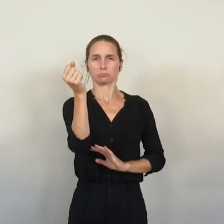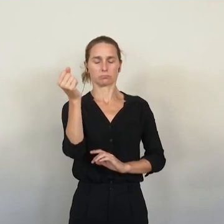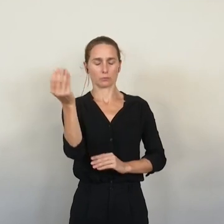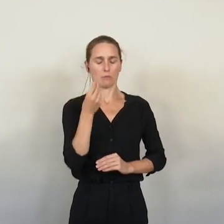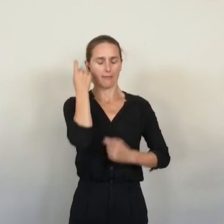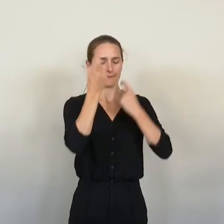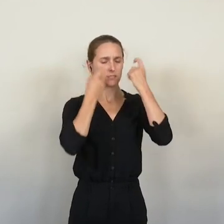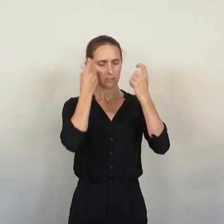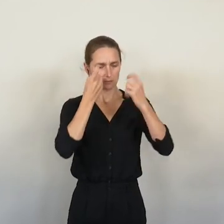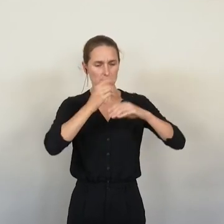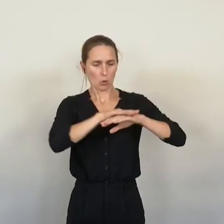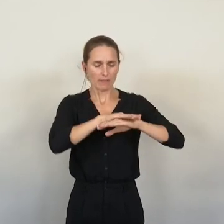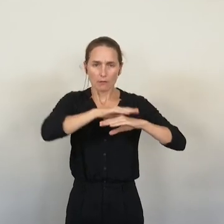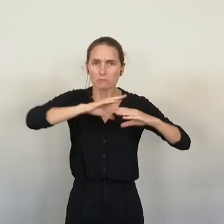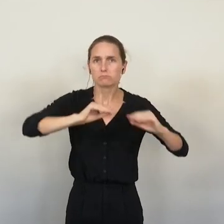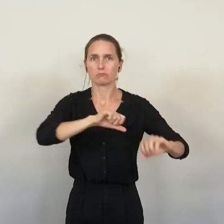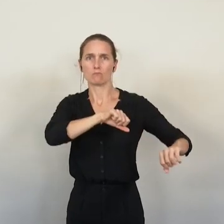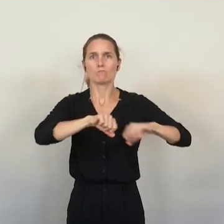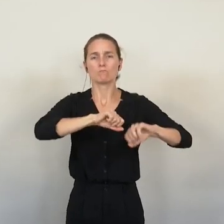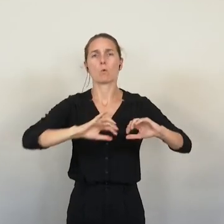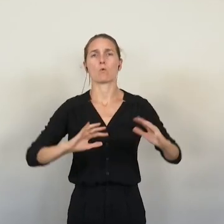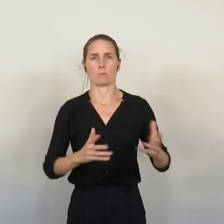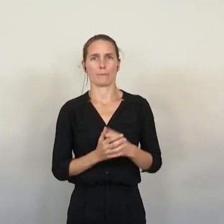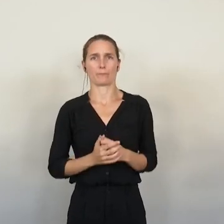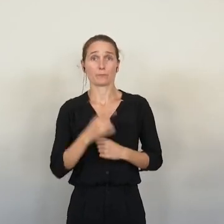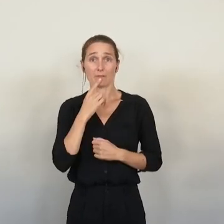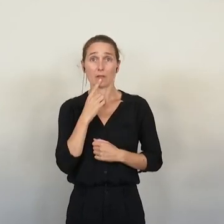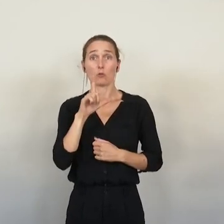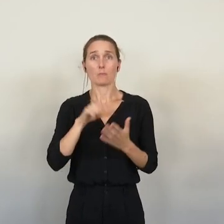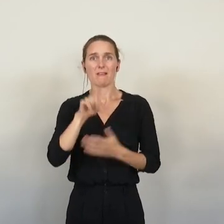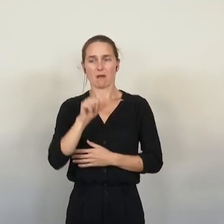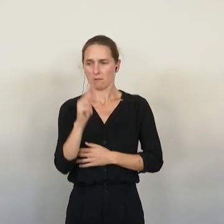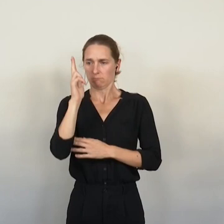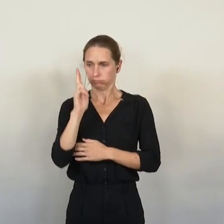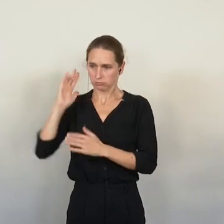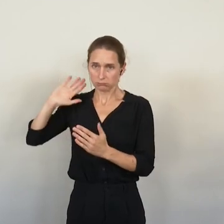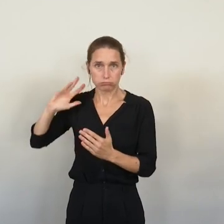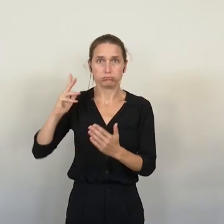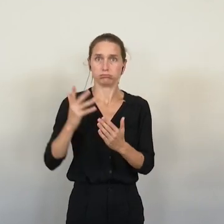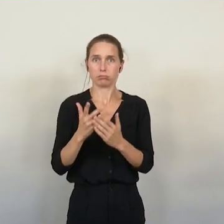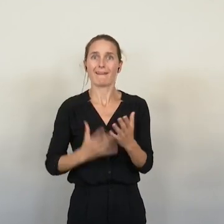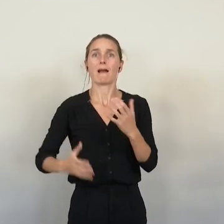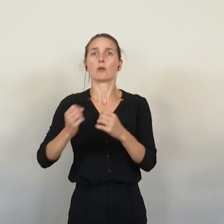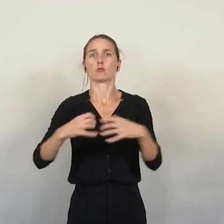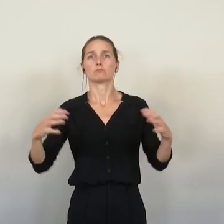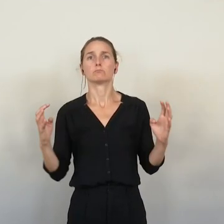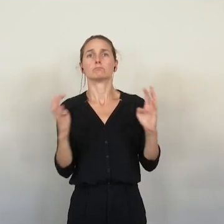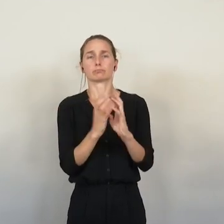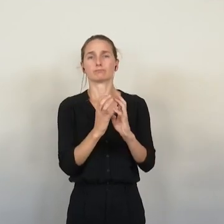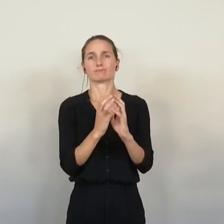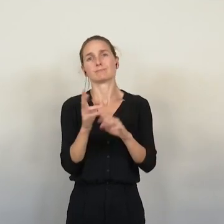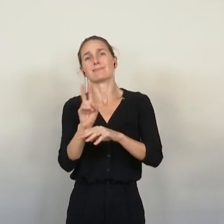déjà cela s'est traduit par la création dès 2020 d'une délégation à la stratégie alimentaire c'est moi-même